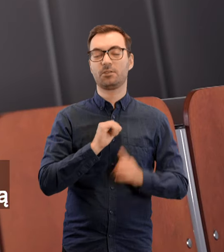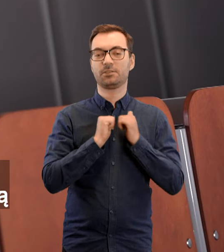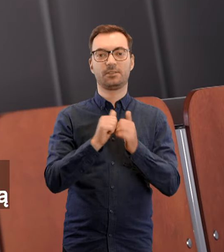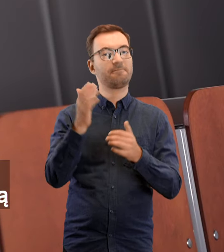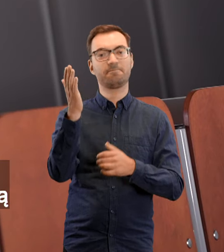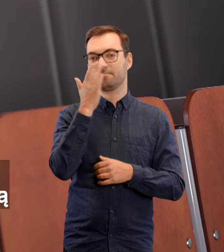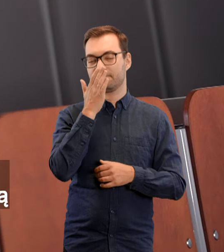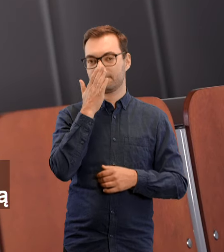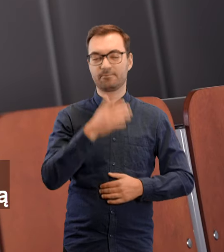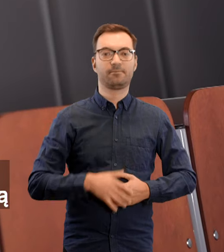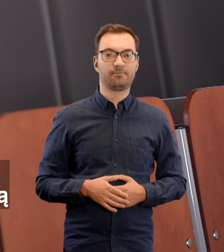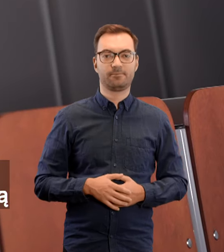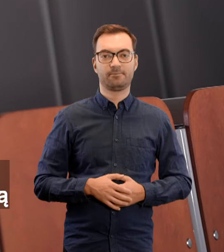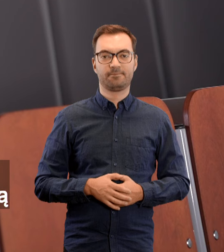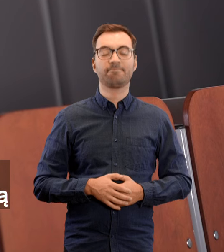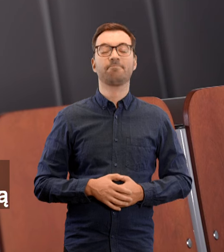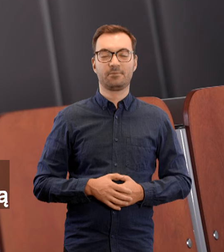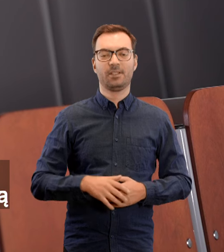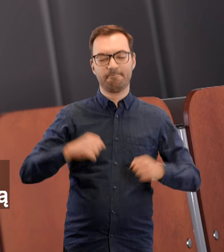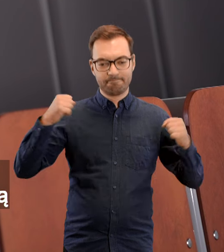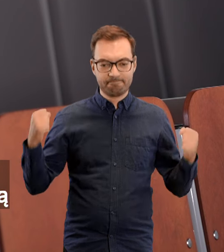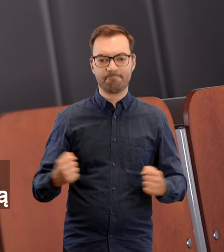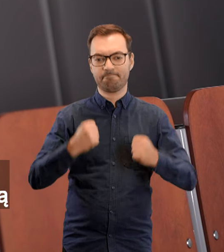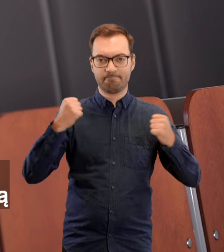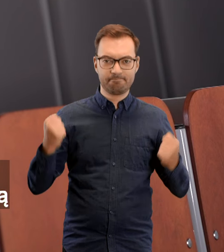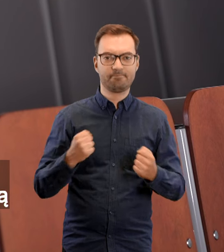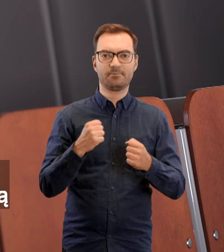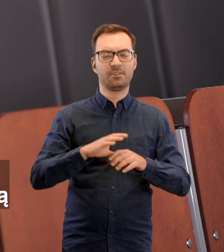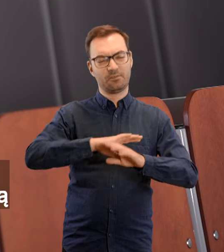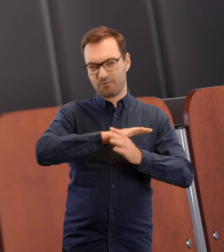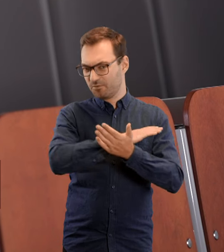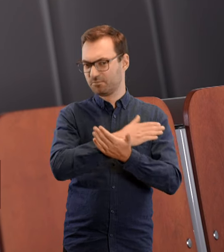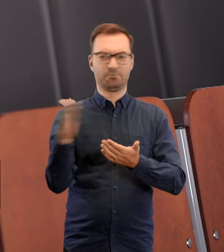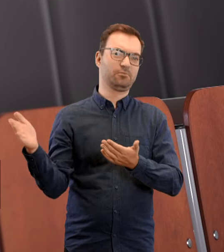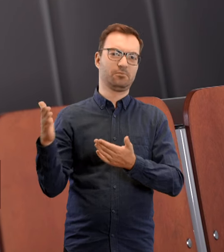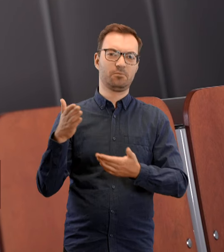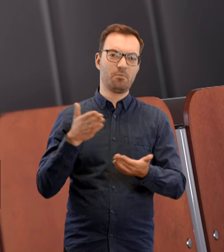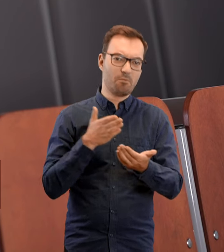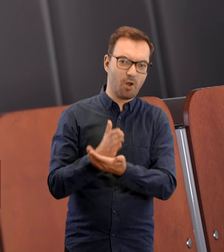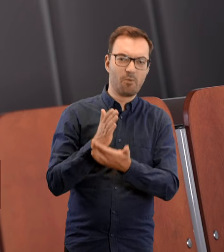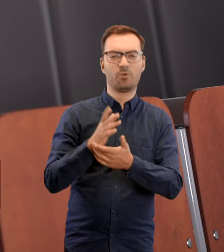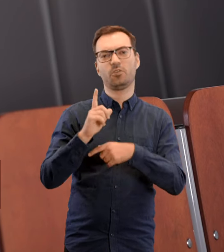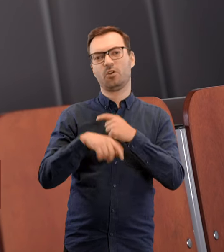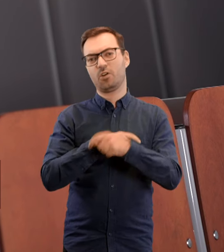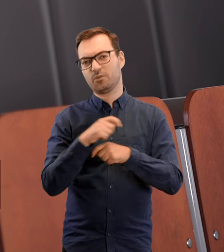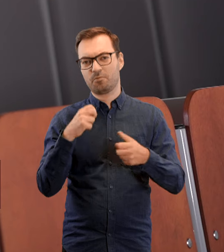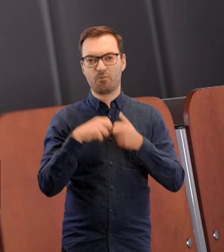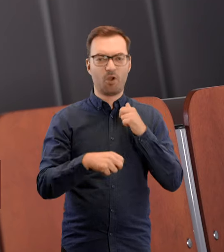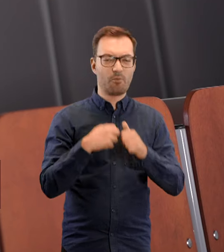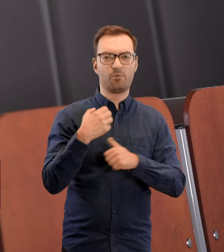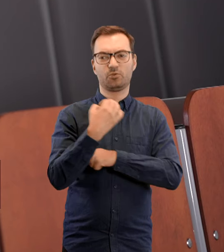m.in. podejmowanie wszelkich działań związanych z szeroko rozumianą pomocą w rozwiązywaniu